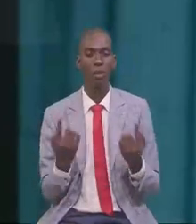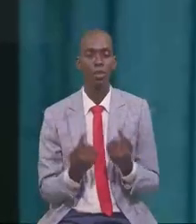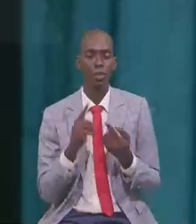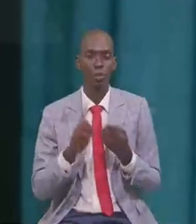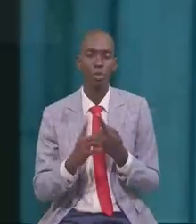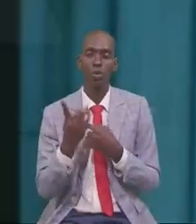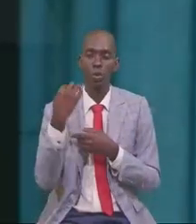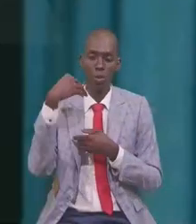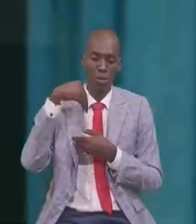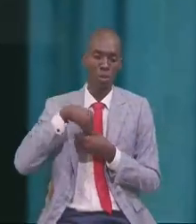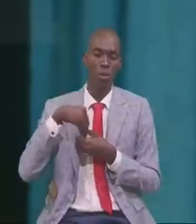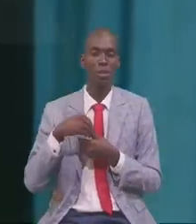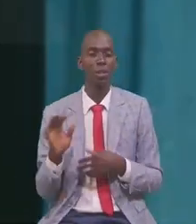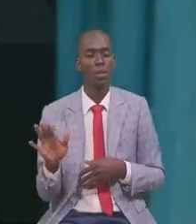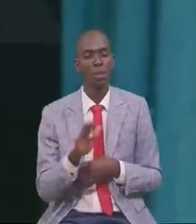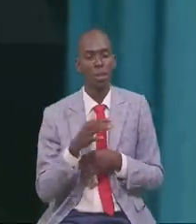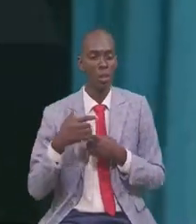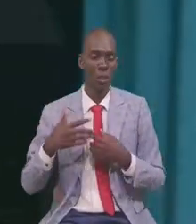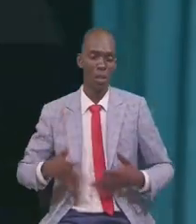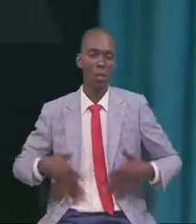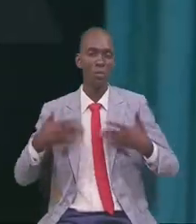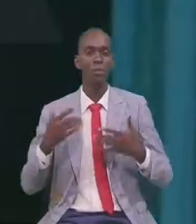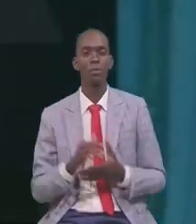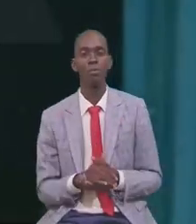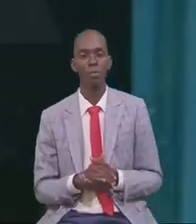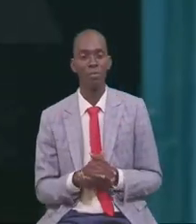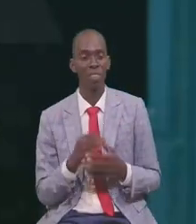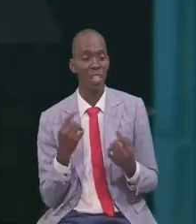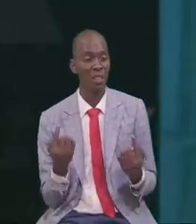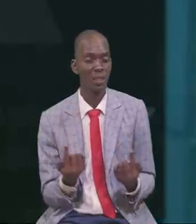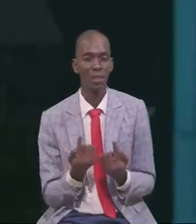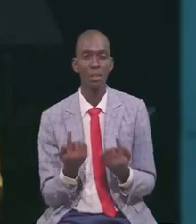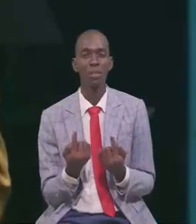dans leur vie. Le péché,